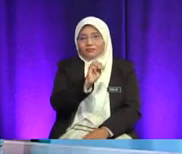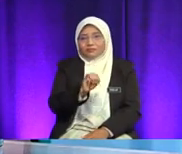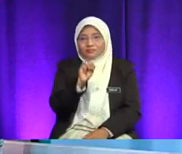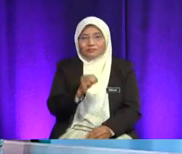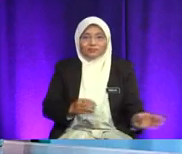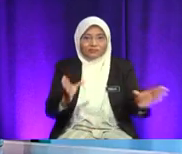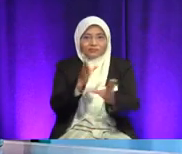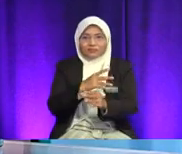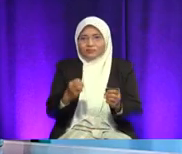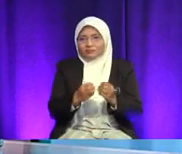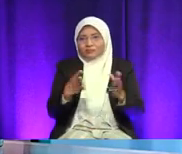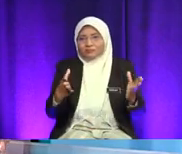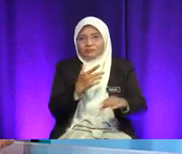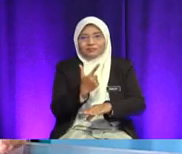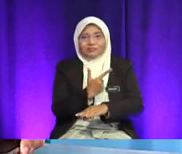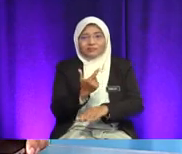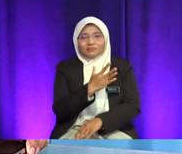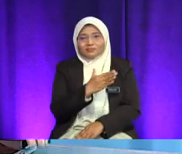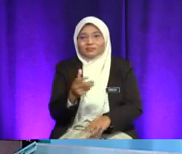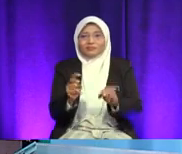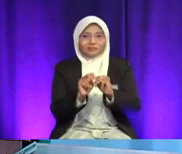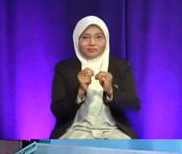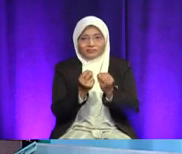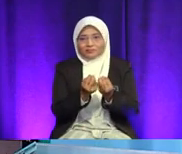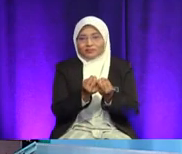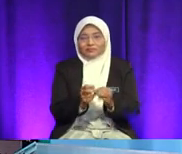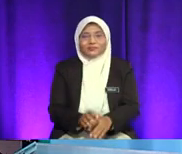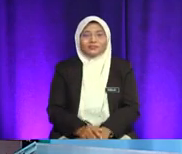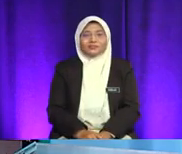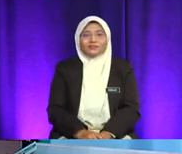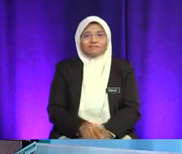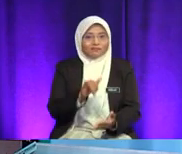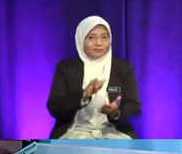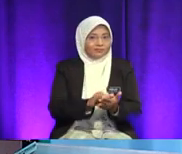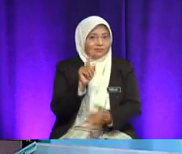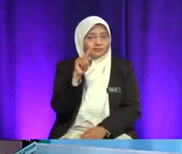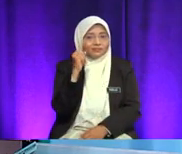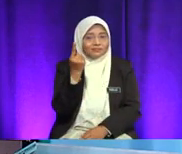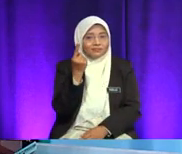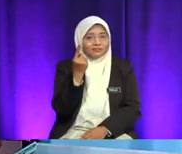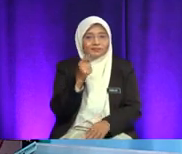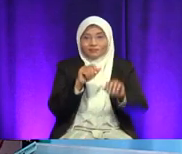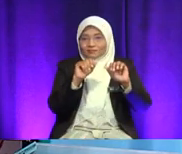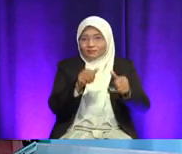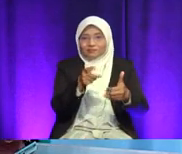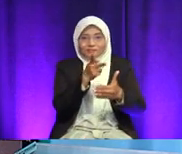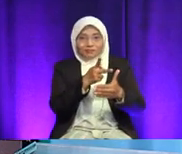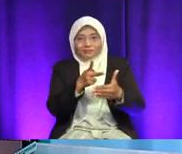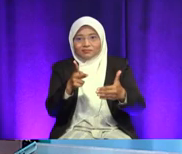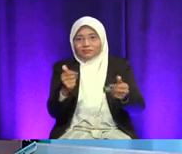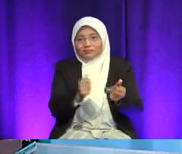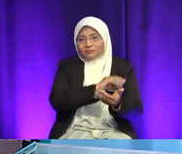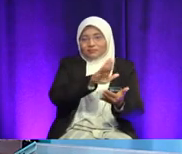juga bincangkan pada hari ini baik itu saja yang sempat Kami kongsikan Sepanjang 1 jam ini mudah-mudahan